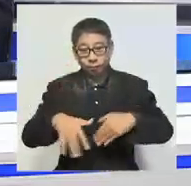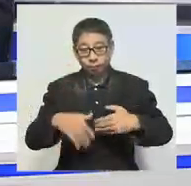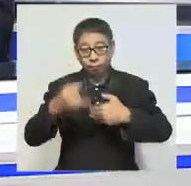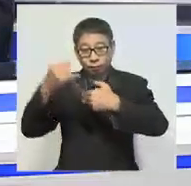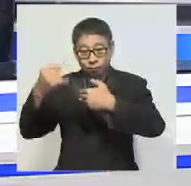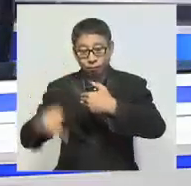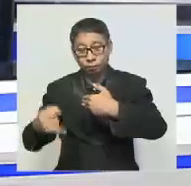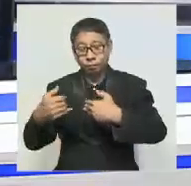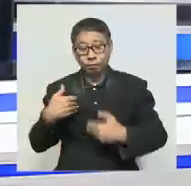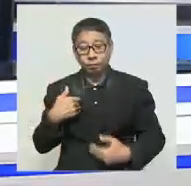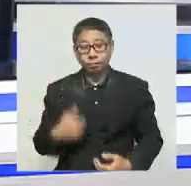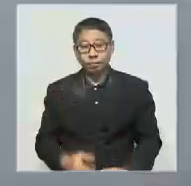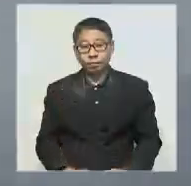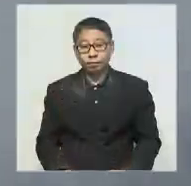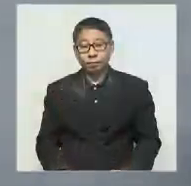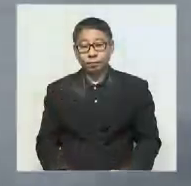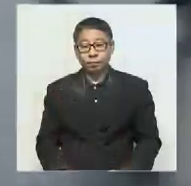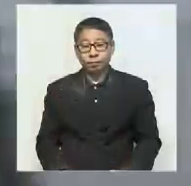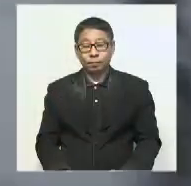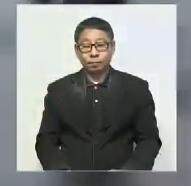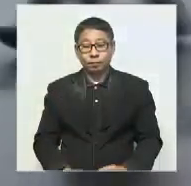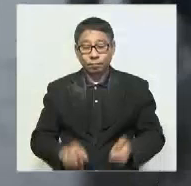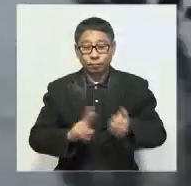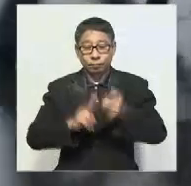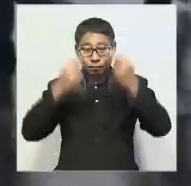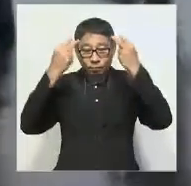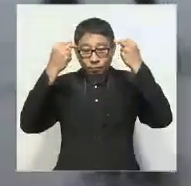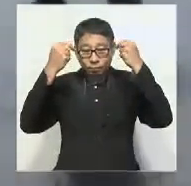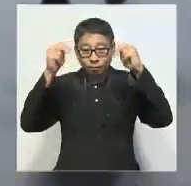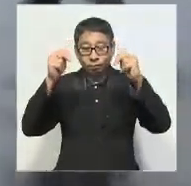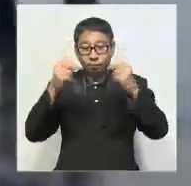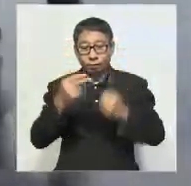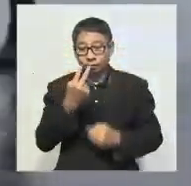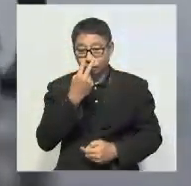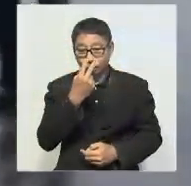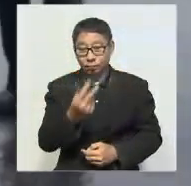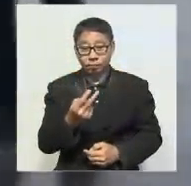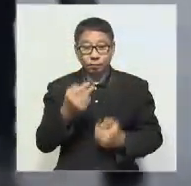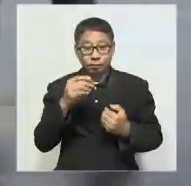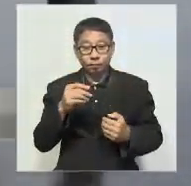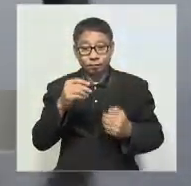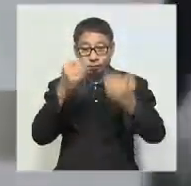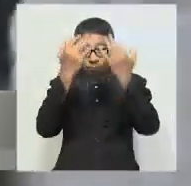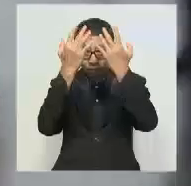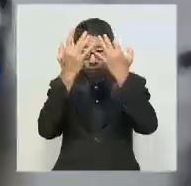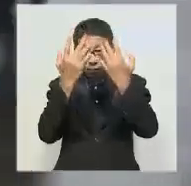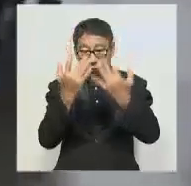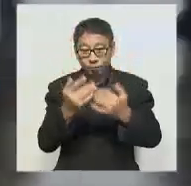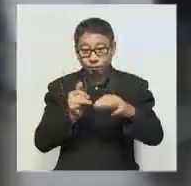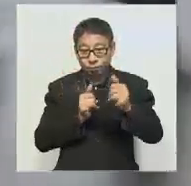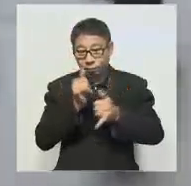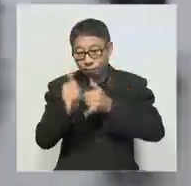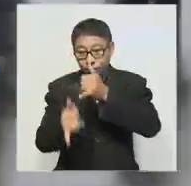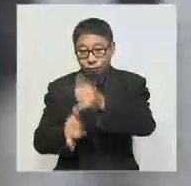ายน้ำเป็นหลักด้วยค่ะพลเอกชัดชัยสาริกัญญารองนายกรัฐมนตรีนะคะนี่เห็นนี่เลยค่ะลุยฝนไปเลยนะคะลงพื้น